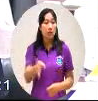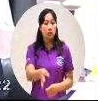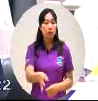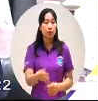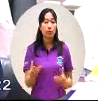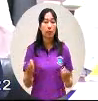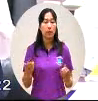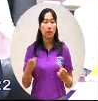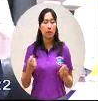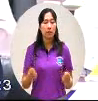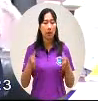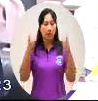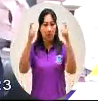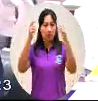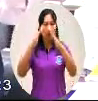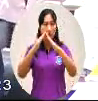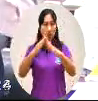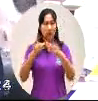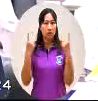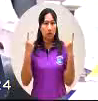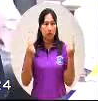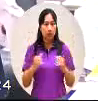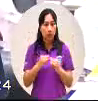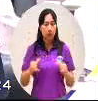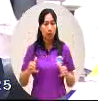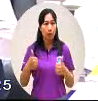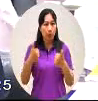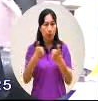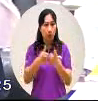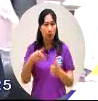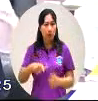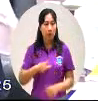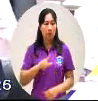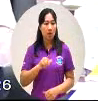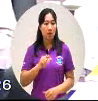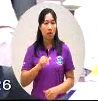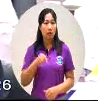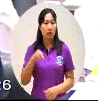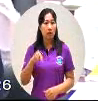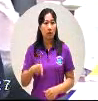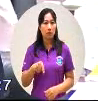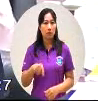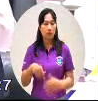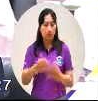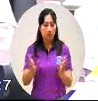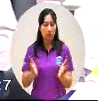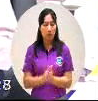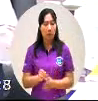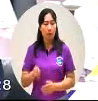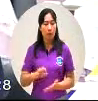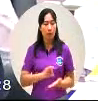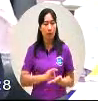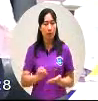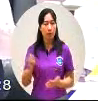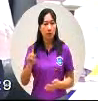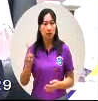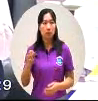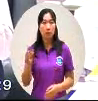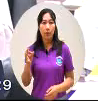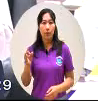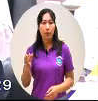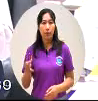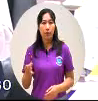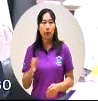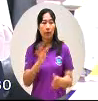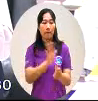雄市圆明会这些老师的资应，你要用什么经费来支应这